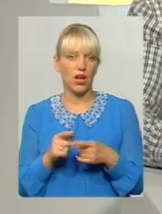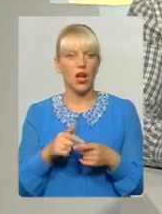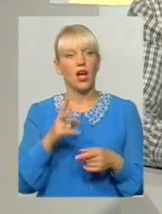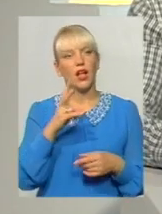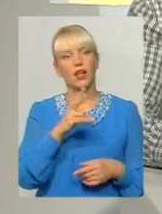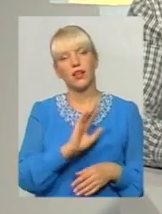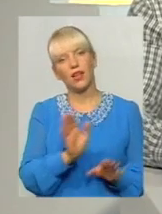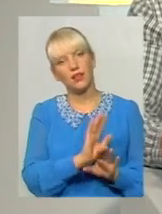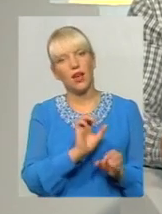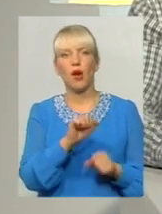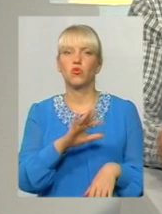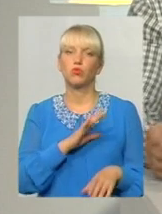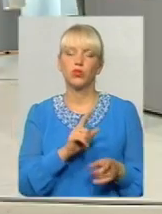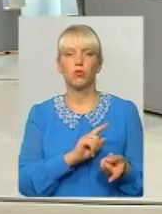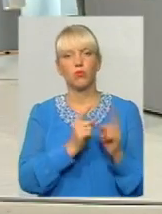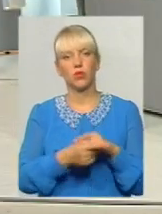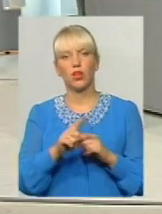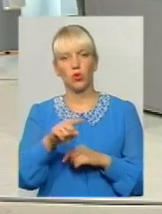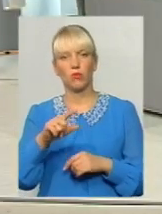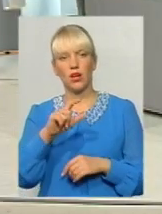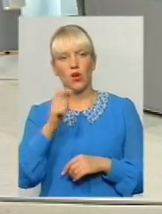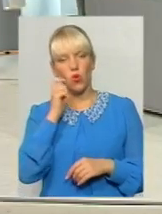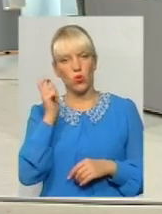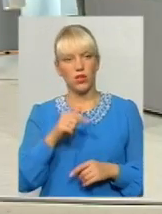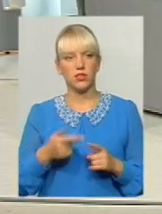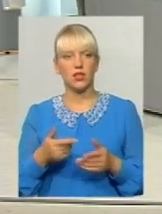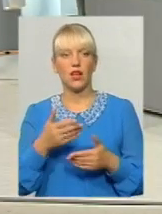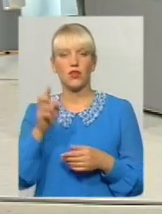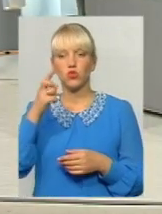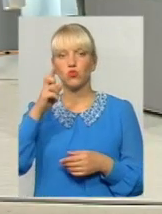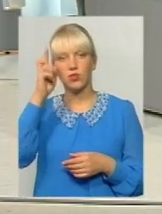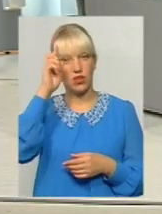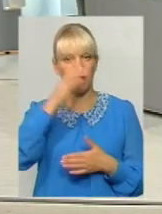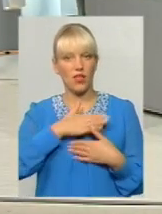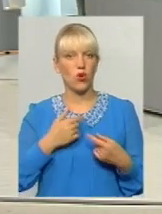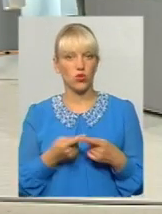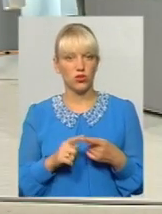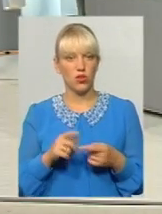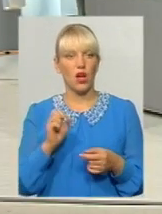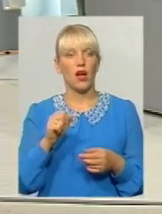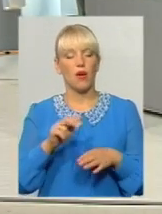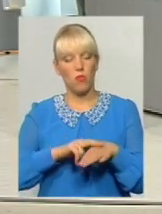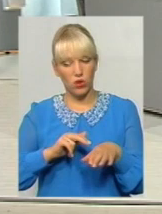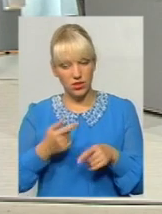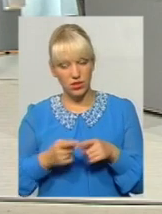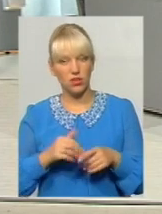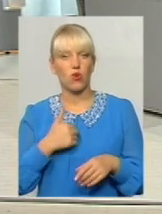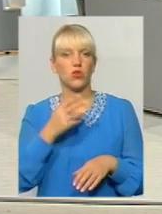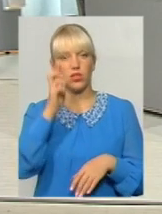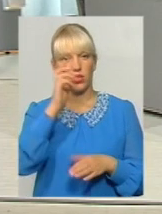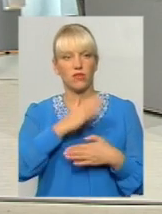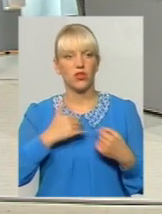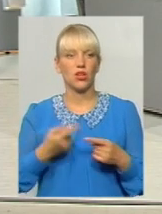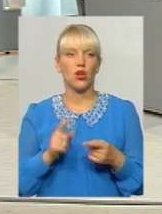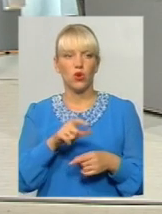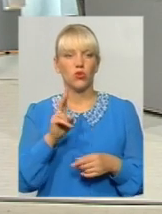на українські номера. Да, ну ми ж треба... за то, да? Чомусь держава не хоче того. Ми хочемо, то працівники поліції теж просять, то, а держава не хоче піти на той крок, да? Люди,